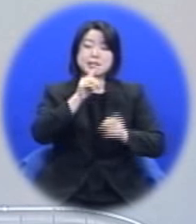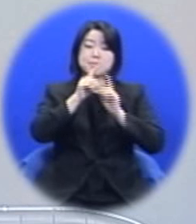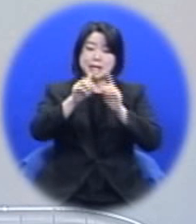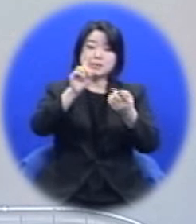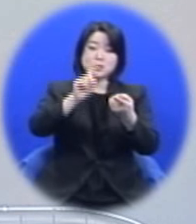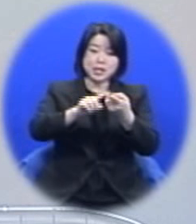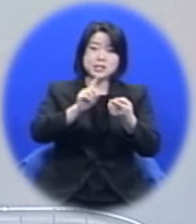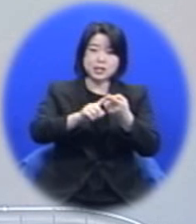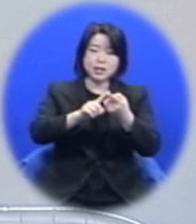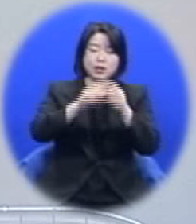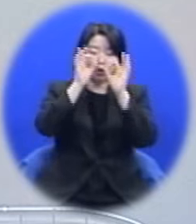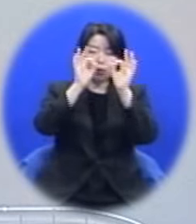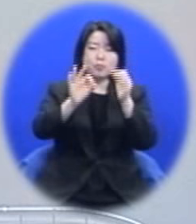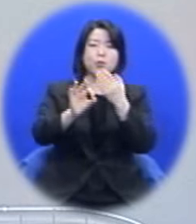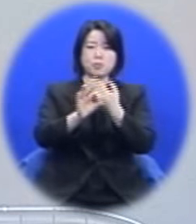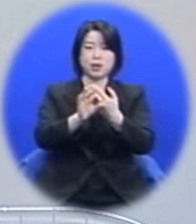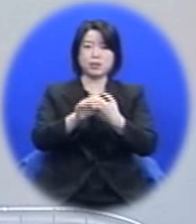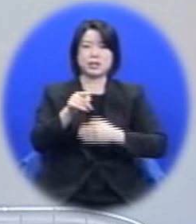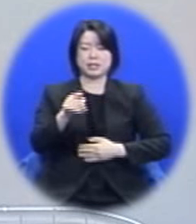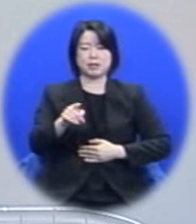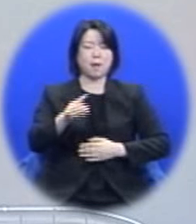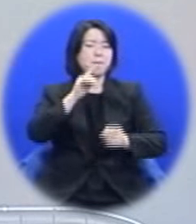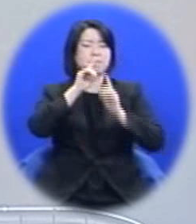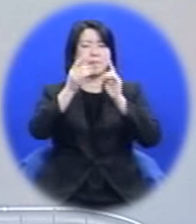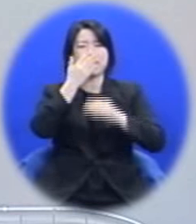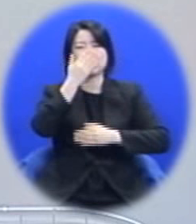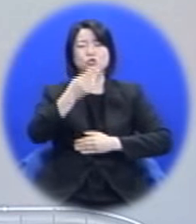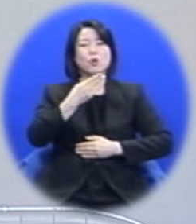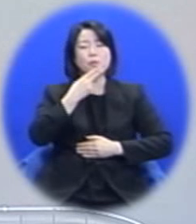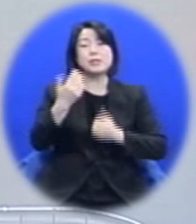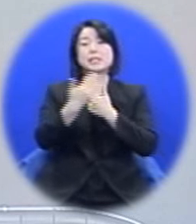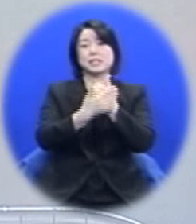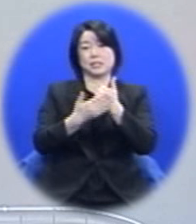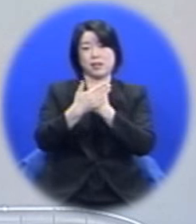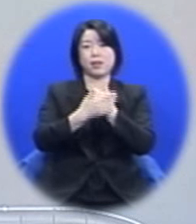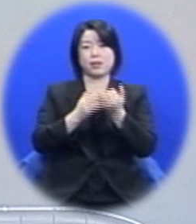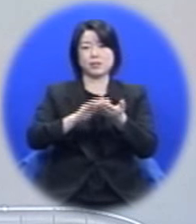보면 이건 말할 수 없는 은혜예요.